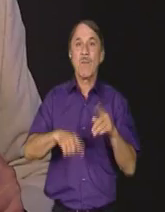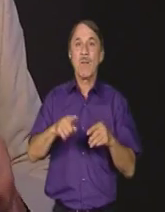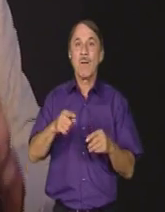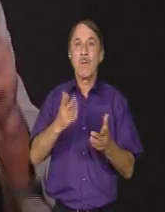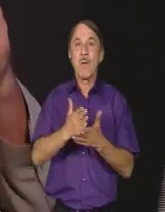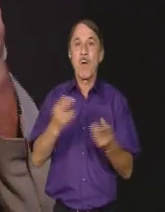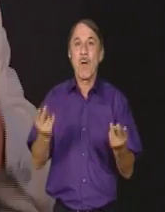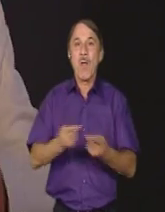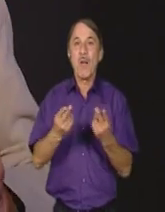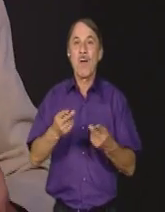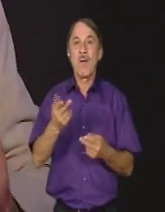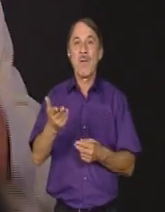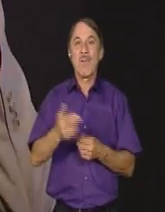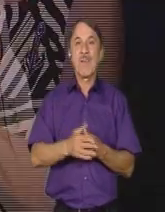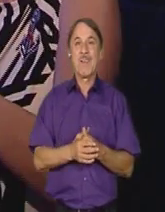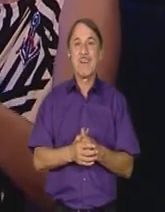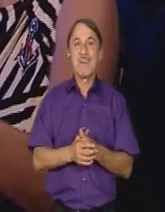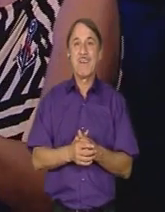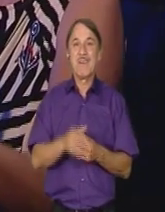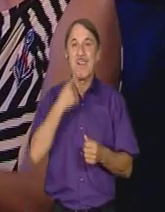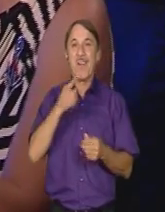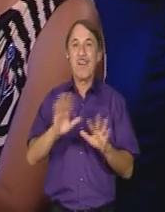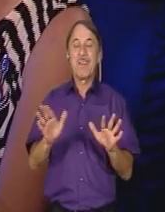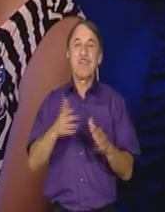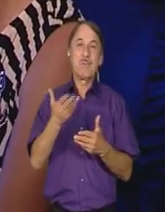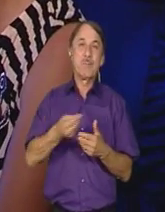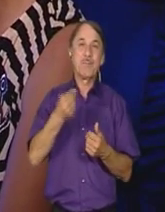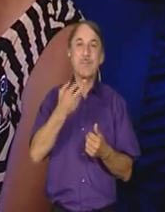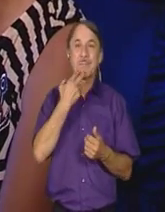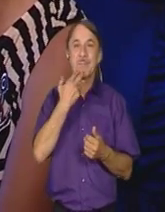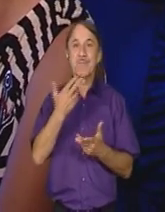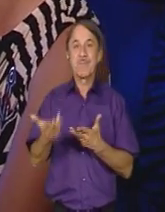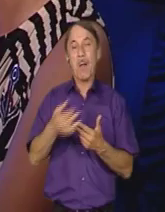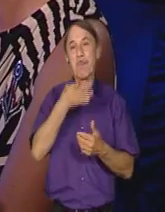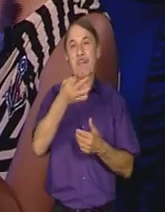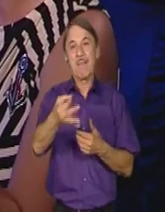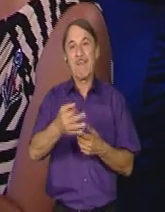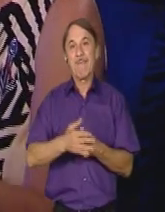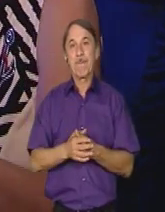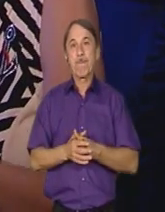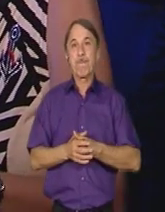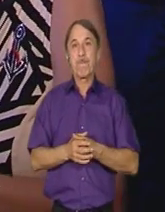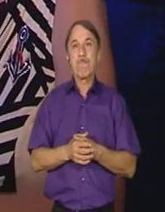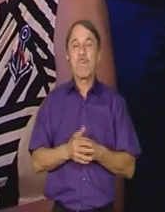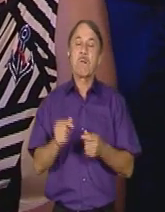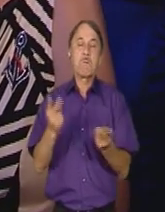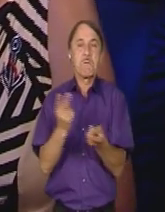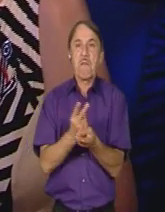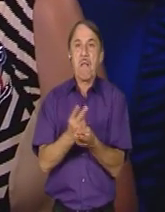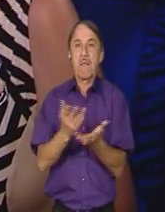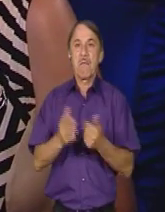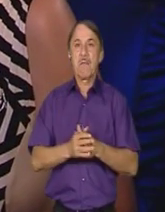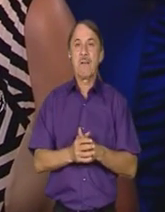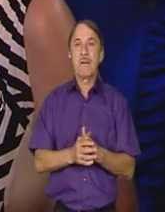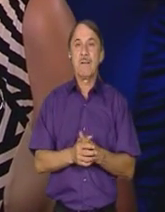Jedan je bio jako kratak, tri nedelje. Bio je kratak, ali sve jedno računamo. Da, 2001. i 2004. Sve jedno.